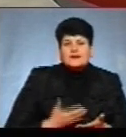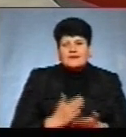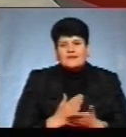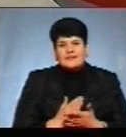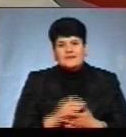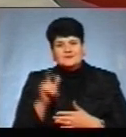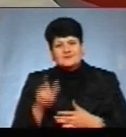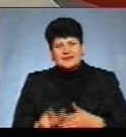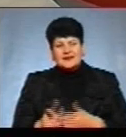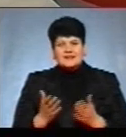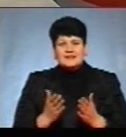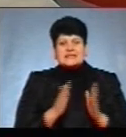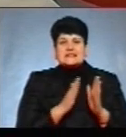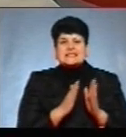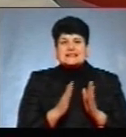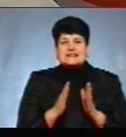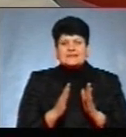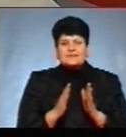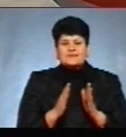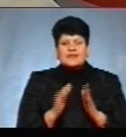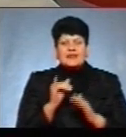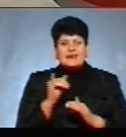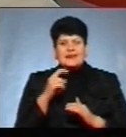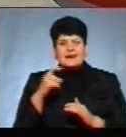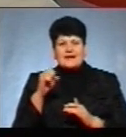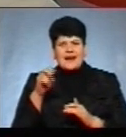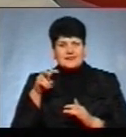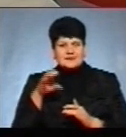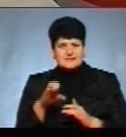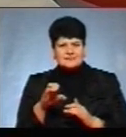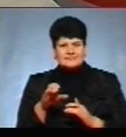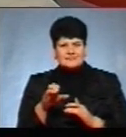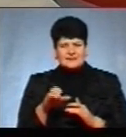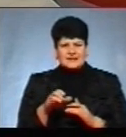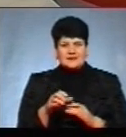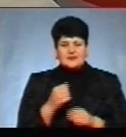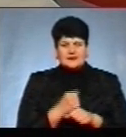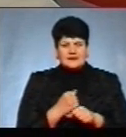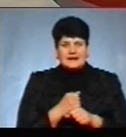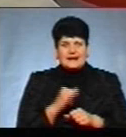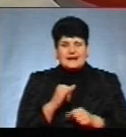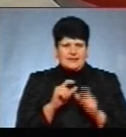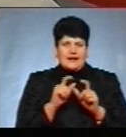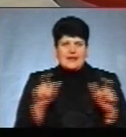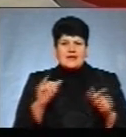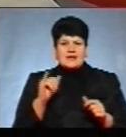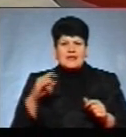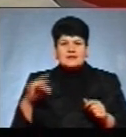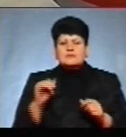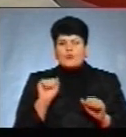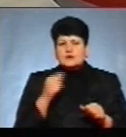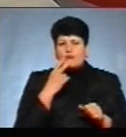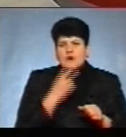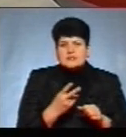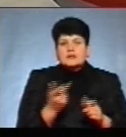де він проживає, і система, значить, eHealth, вона показує, вона може показати